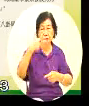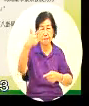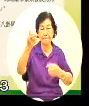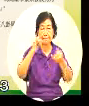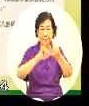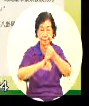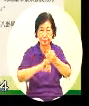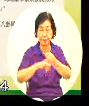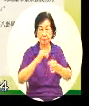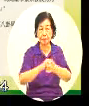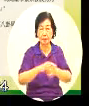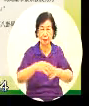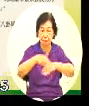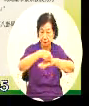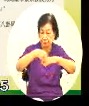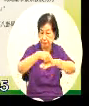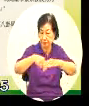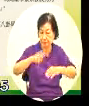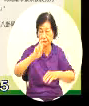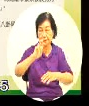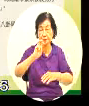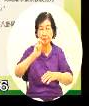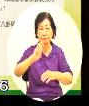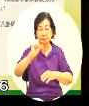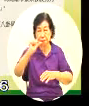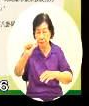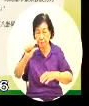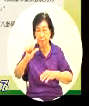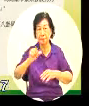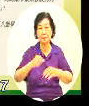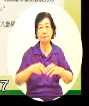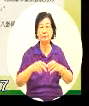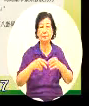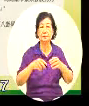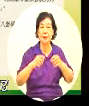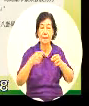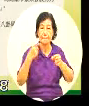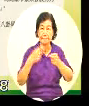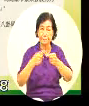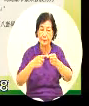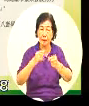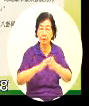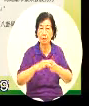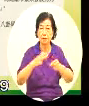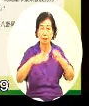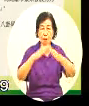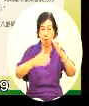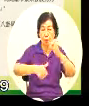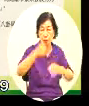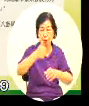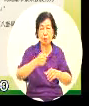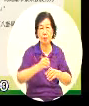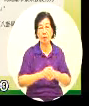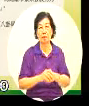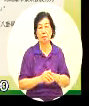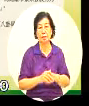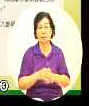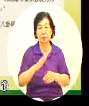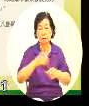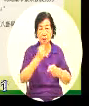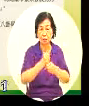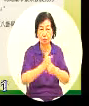35米，为什么拢伫25米？结果超真济。市长伫当外前咧，那个王刚，